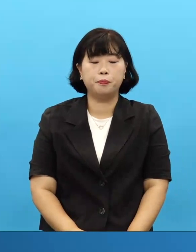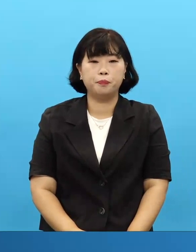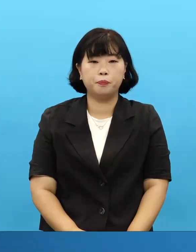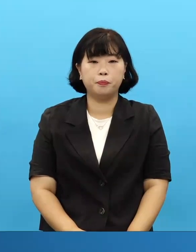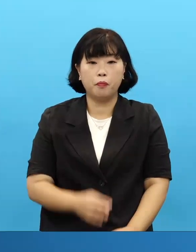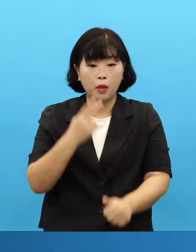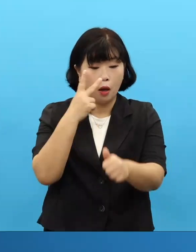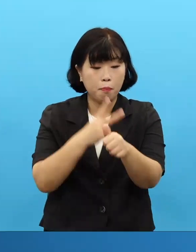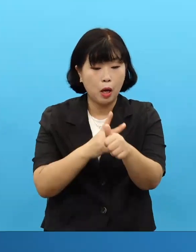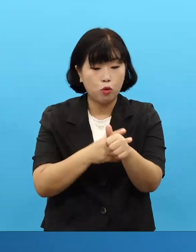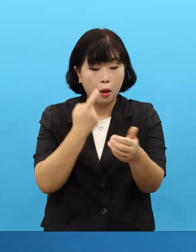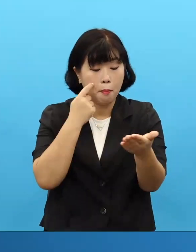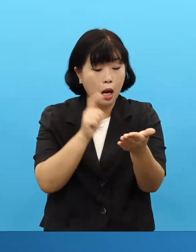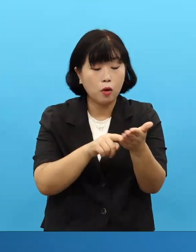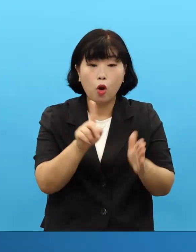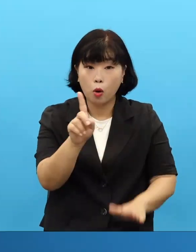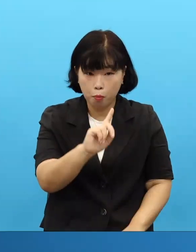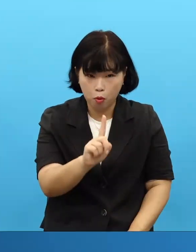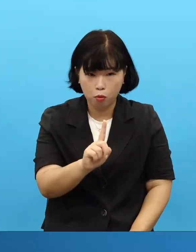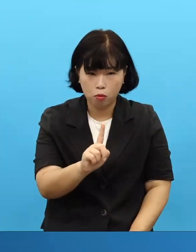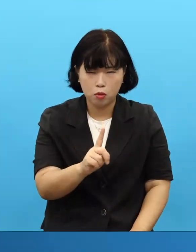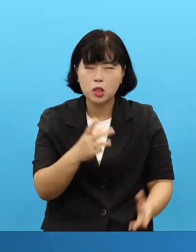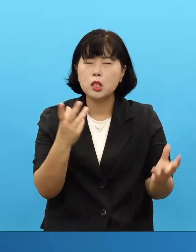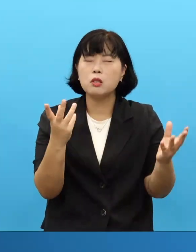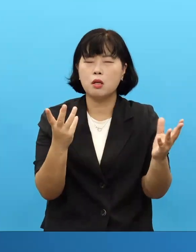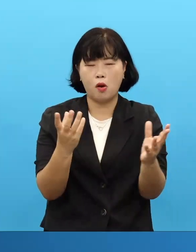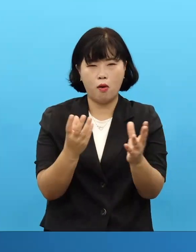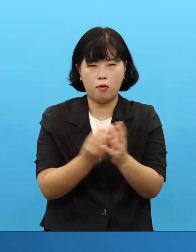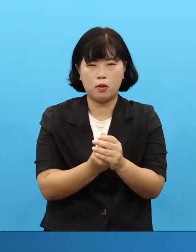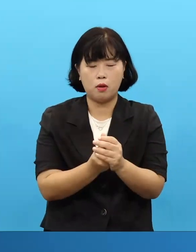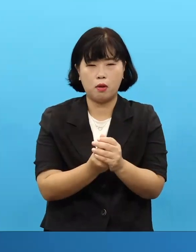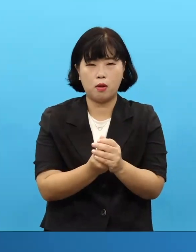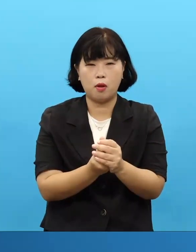이걸 발견한 겁니다. He discovered this, absoluteness.